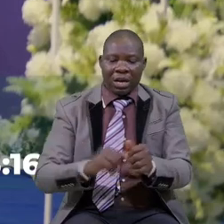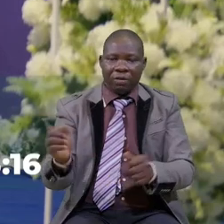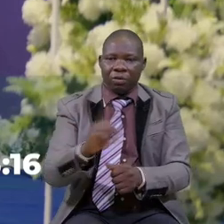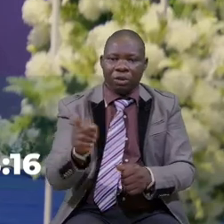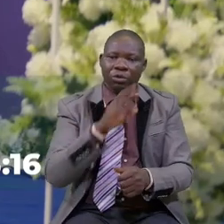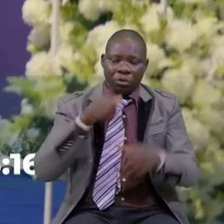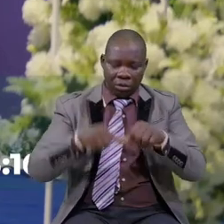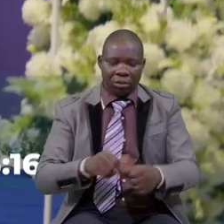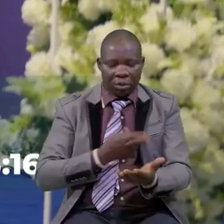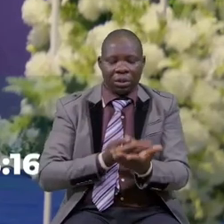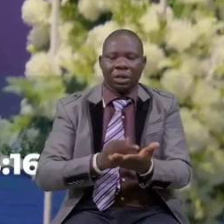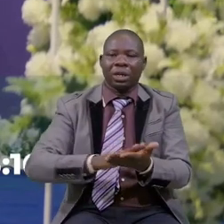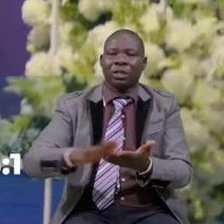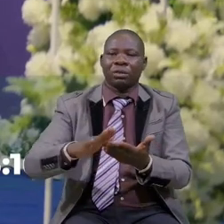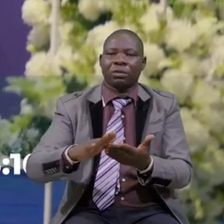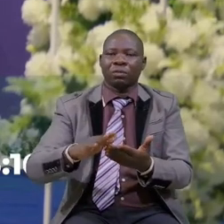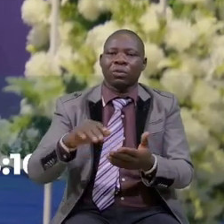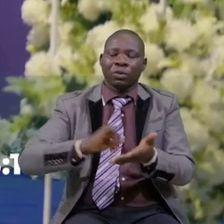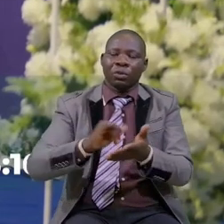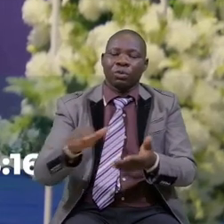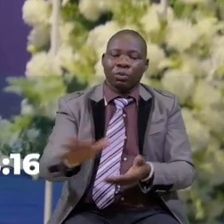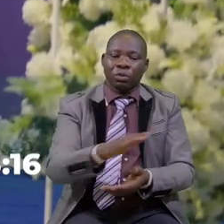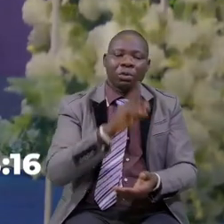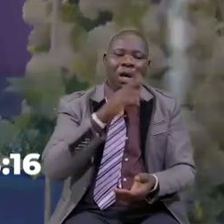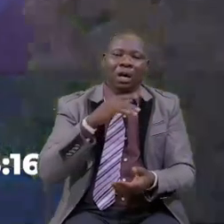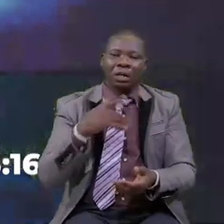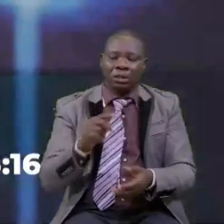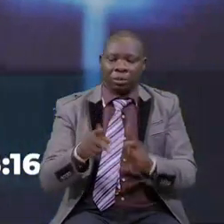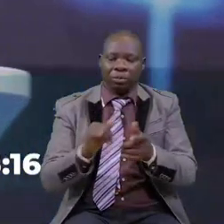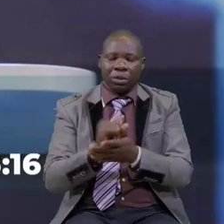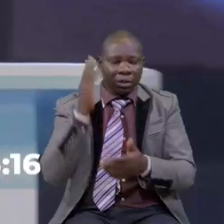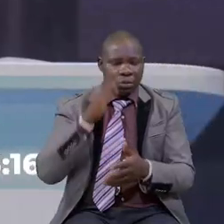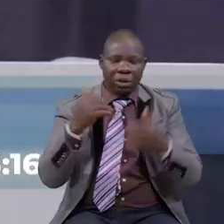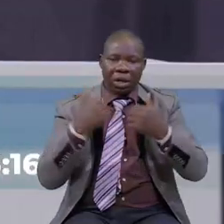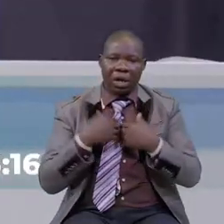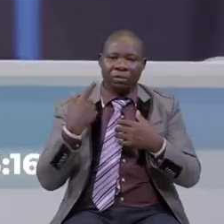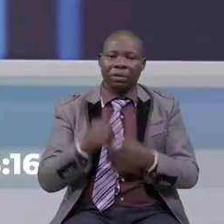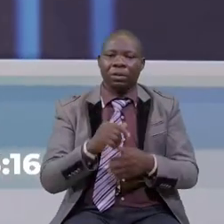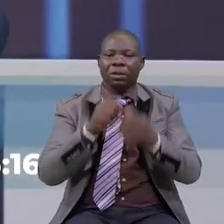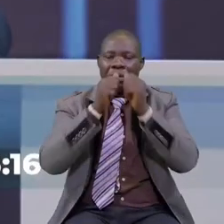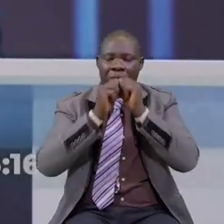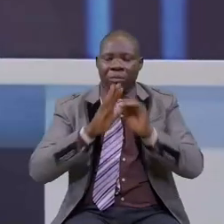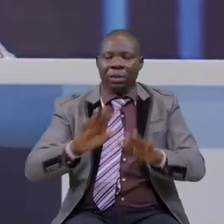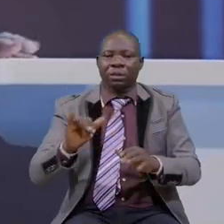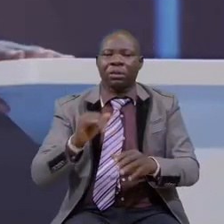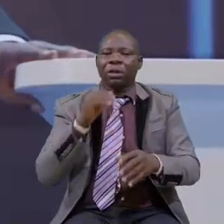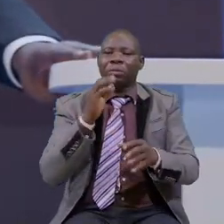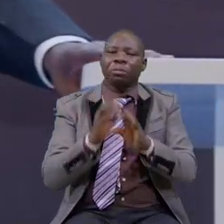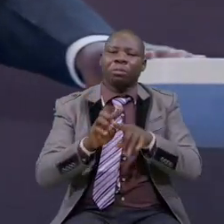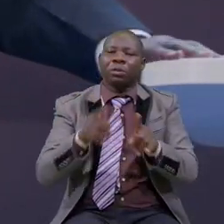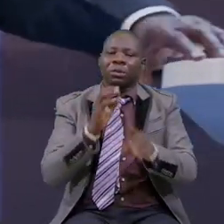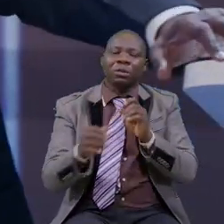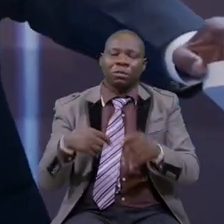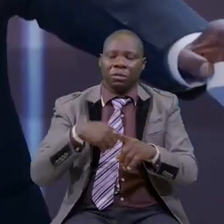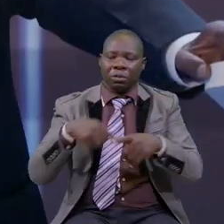tu demeures juste. Alors, ce sont ceux-là qui auront la bénédiction. Mais pendant qu'on